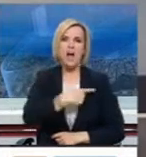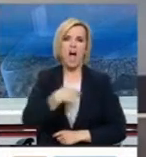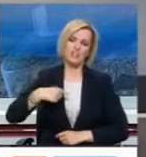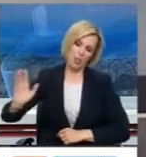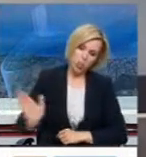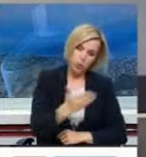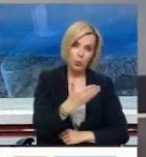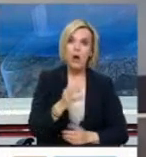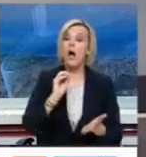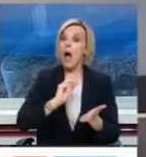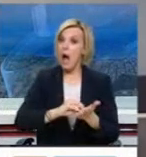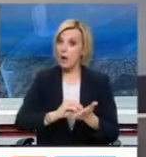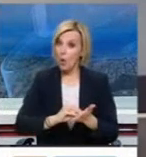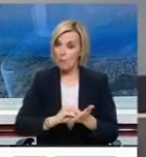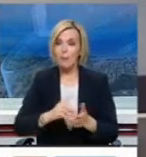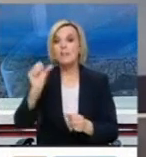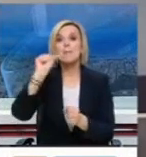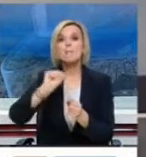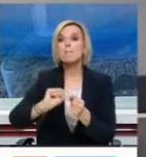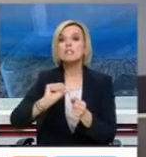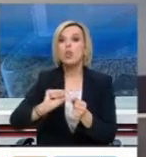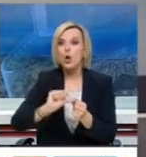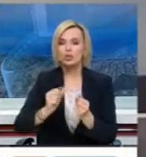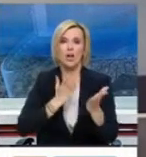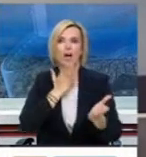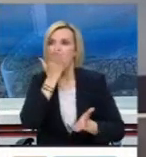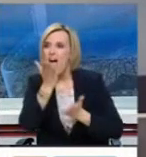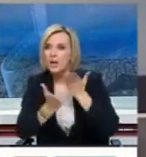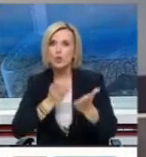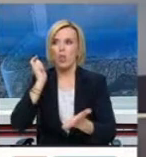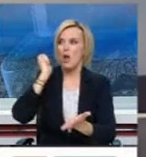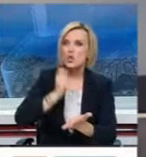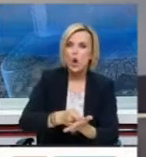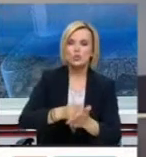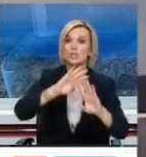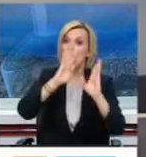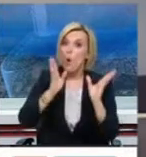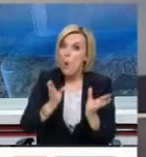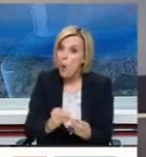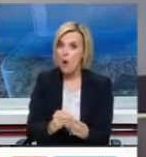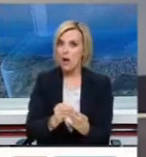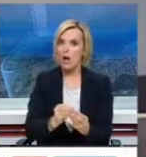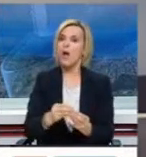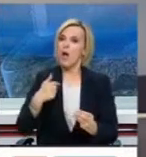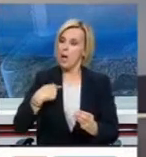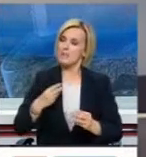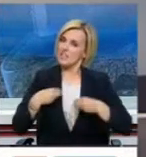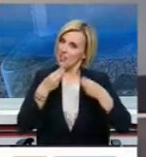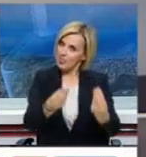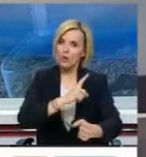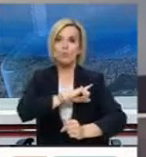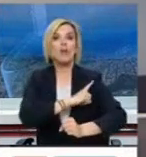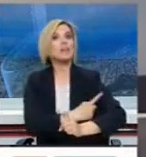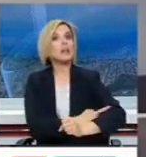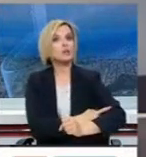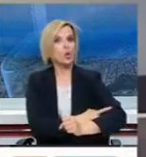εξόδων όσο αφορά το μισθολογικό και μη μισθολογικό κόστος των επιχειρήσεων που πλήττονται, παρέχοντας δυνατότητα σε αυτές